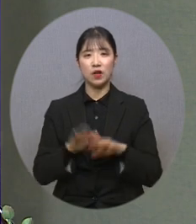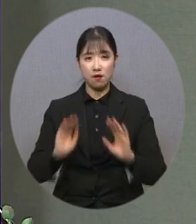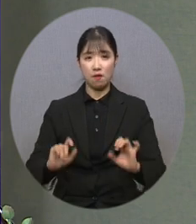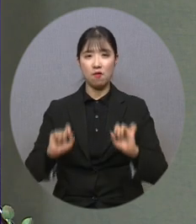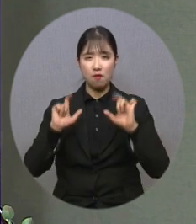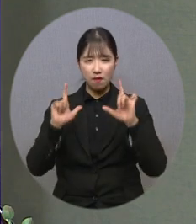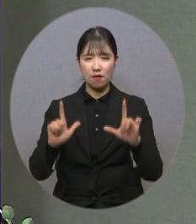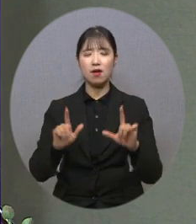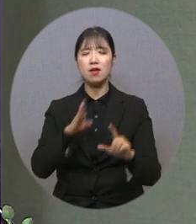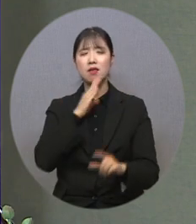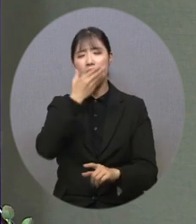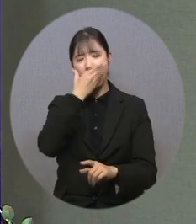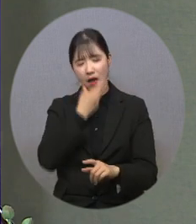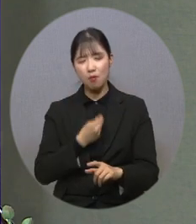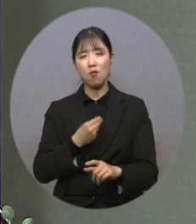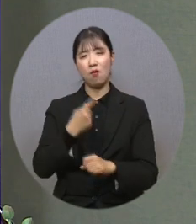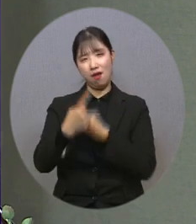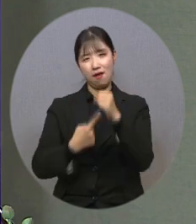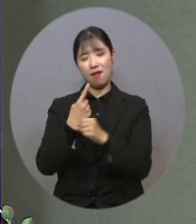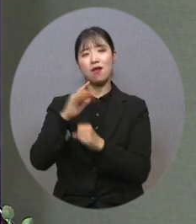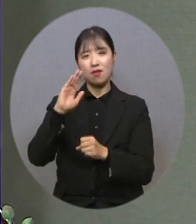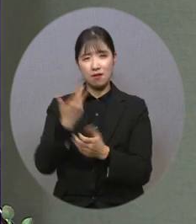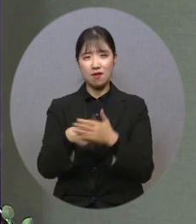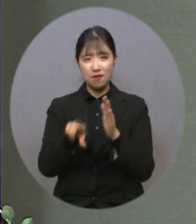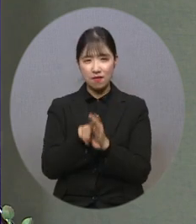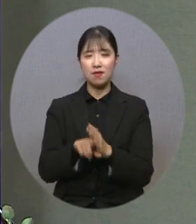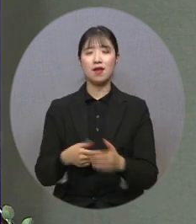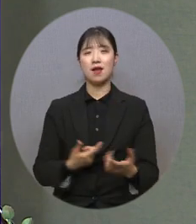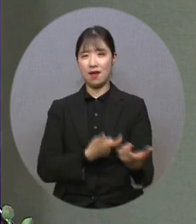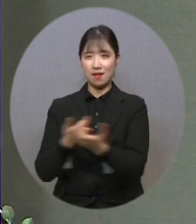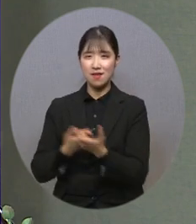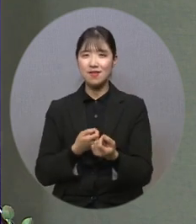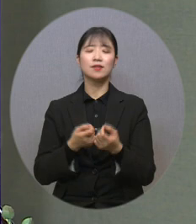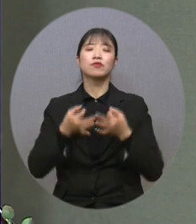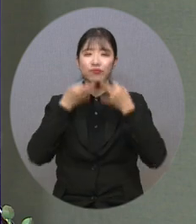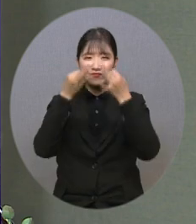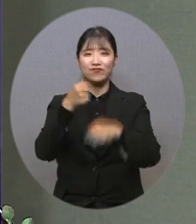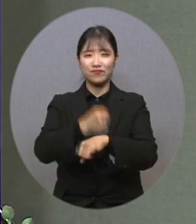올해는 진짜 행복한 한 해가 될 수 있도록 우리 같이